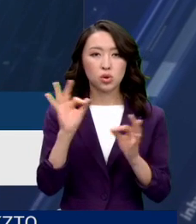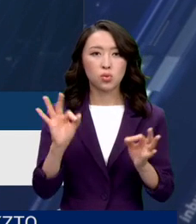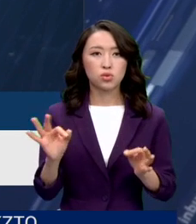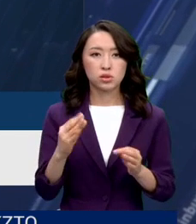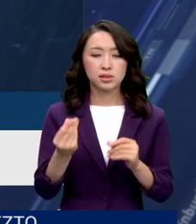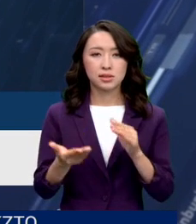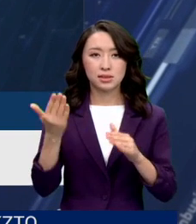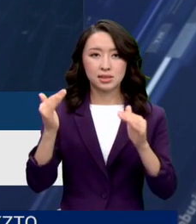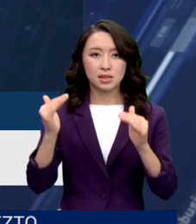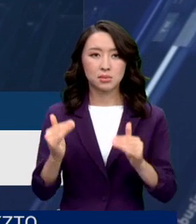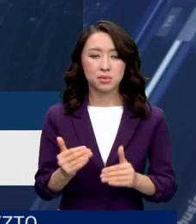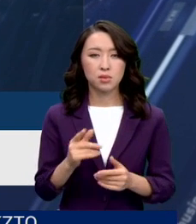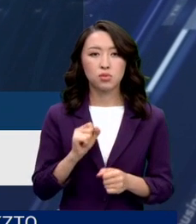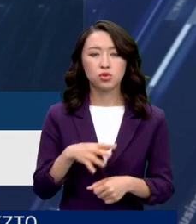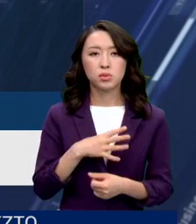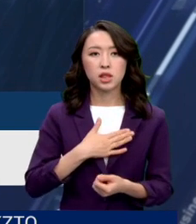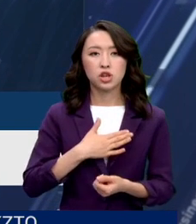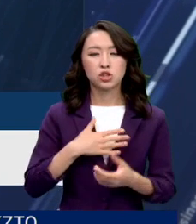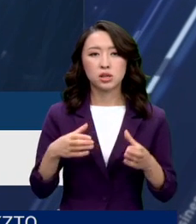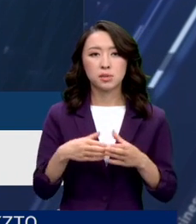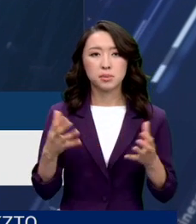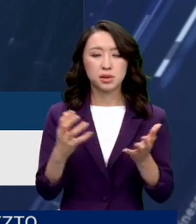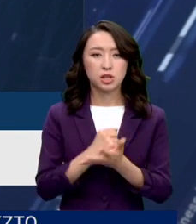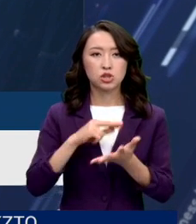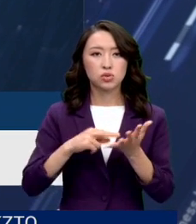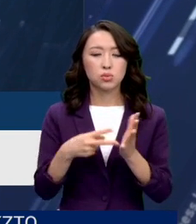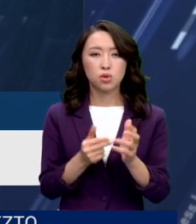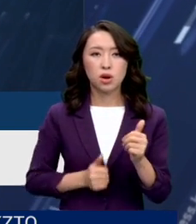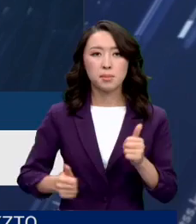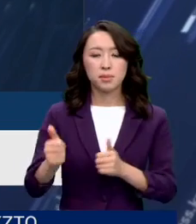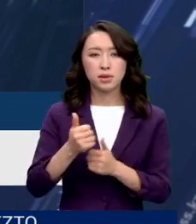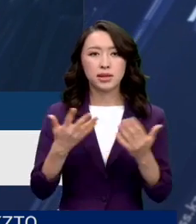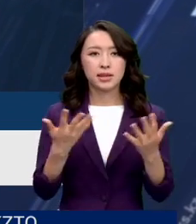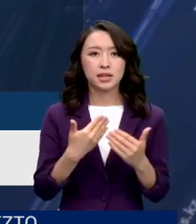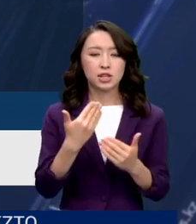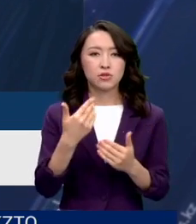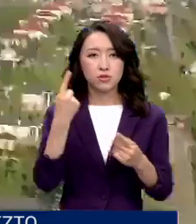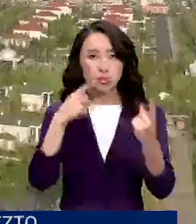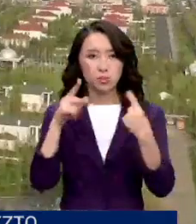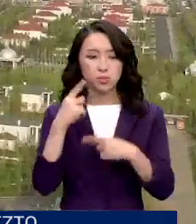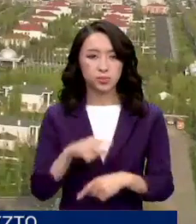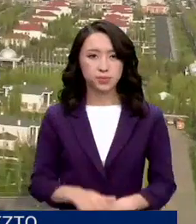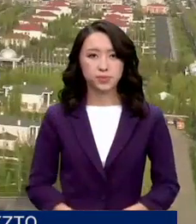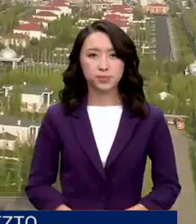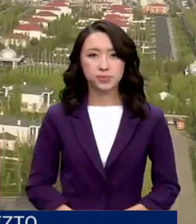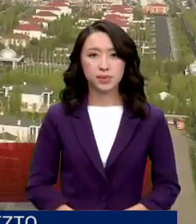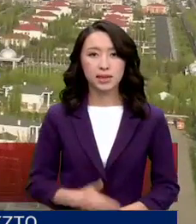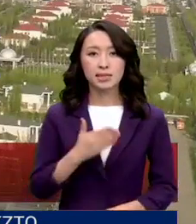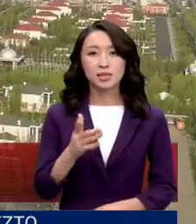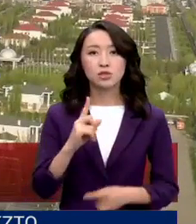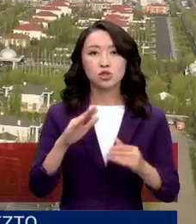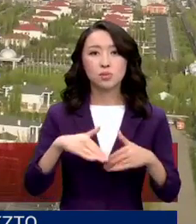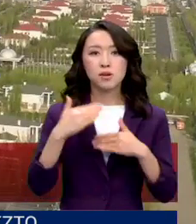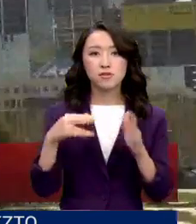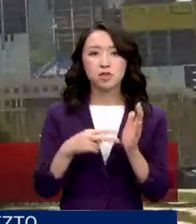замедляют. Может быть, наши компании найдут способ обходить какие-то логистические препоны. С тем, что повышение